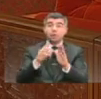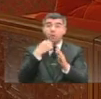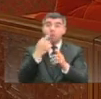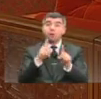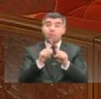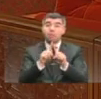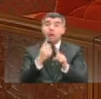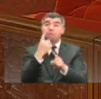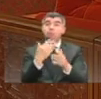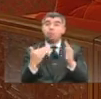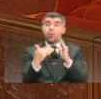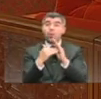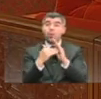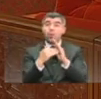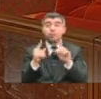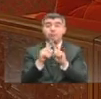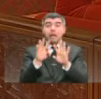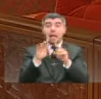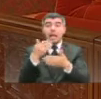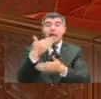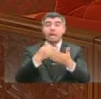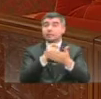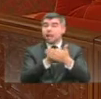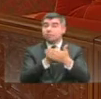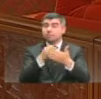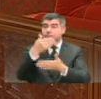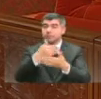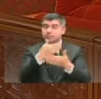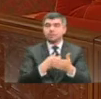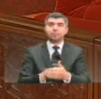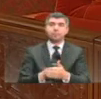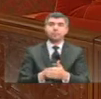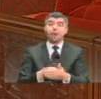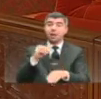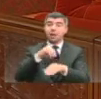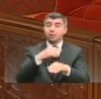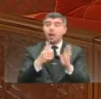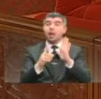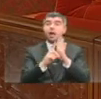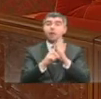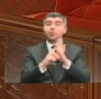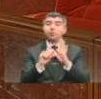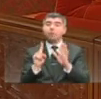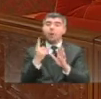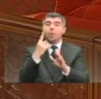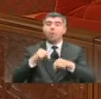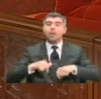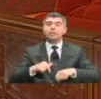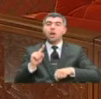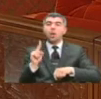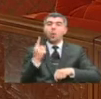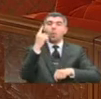تقدم الحسابات ديالها للهيئات المانحه. كاين منشور ديال السيد الوزير الاول في الموضوع ديال الشفافيه وديال الدعم